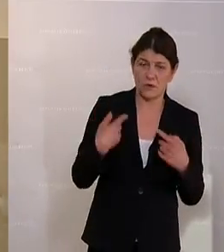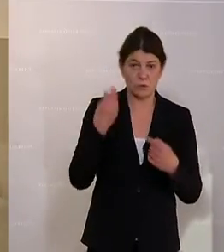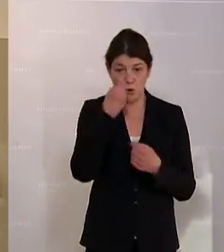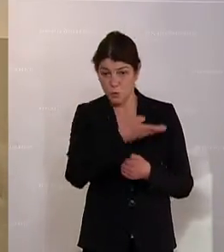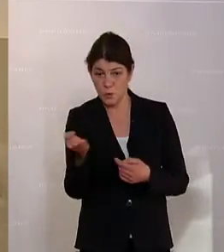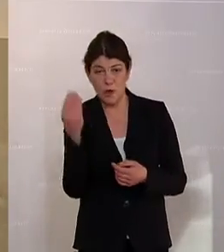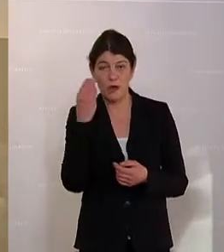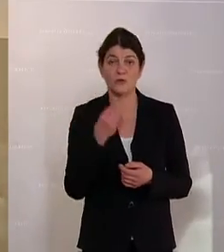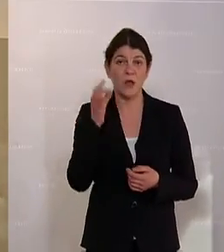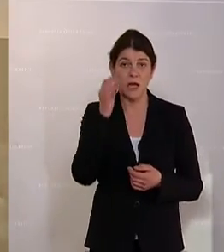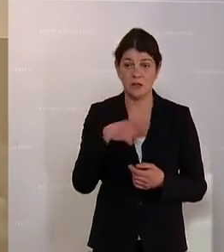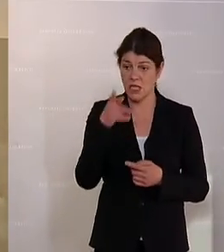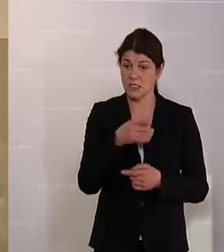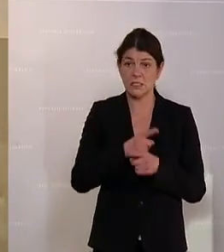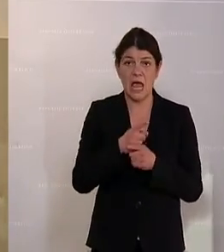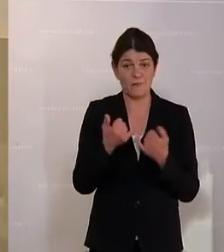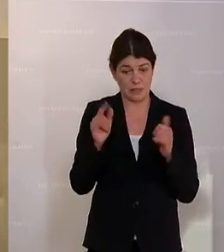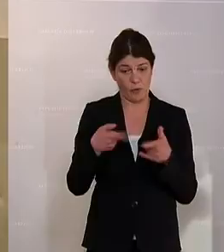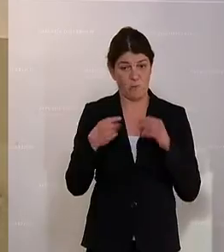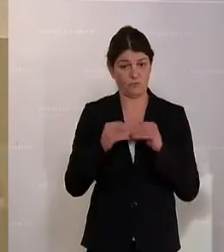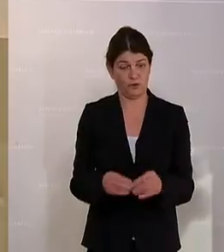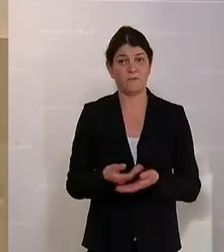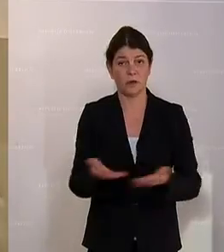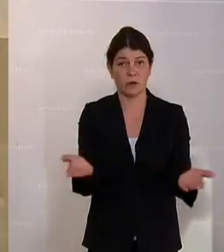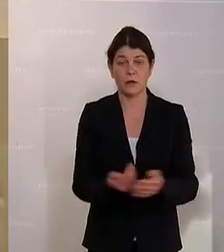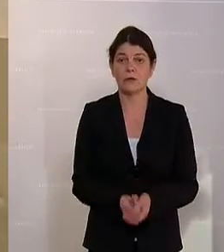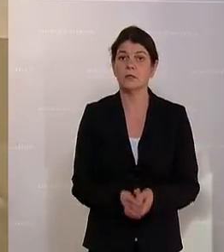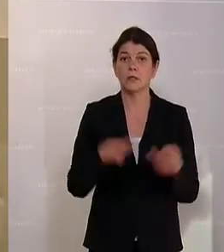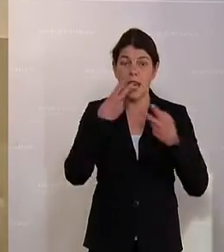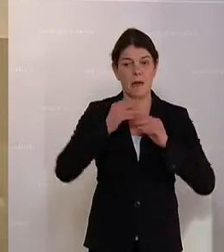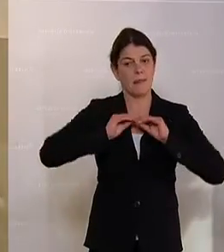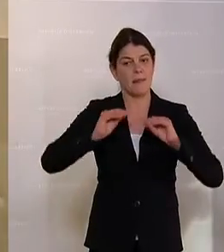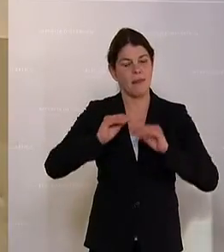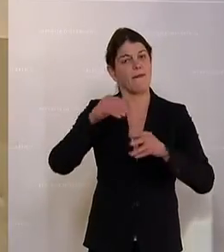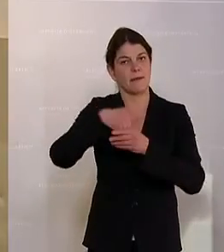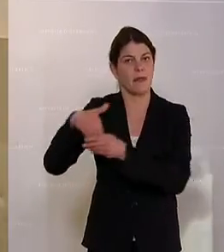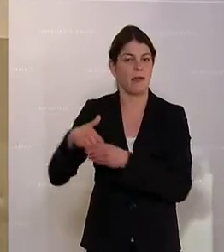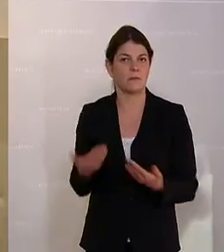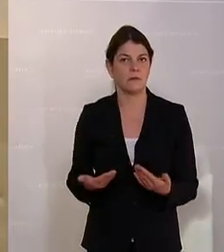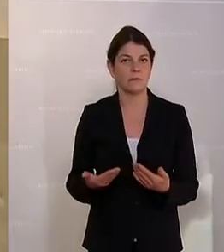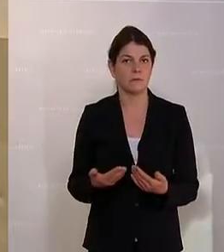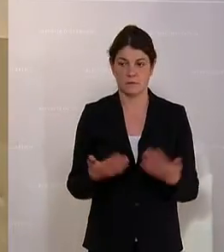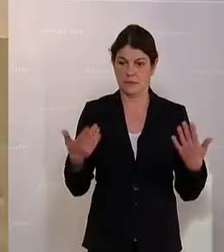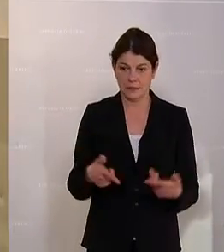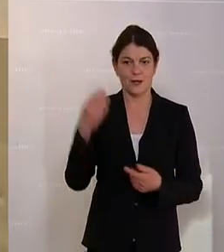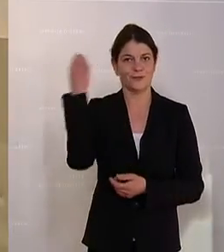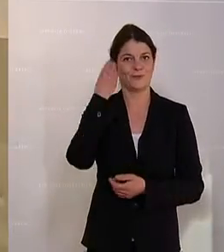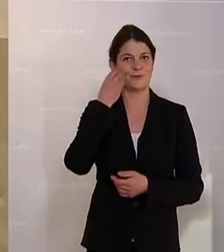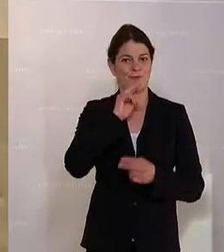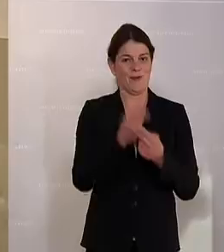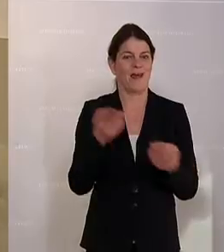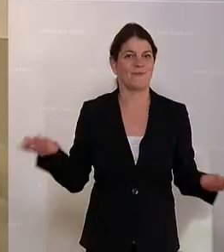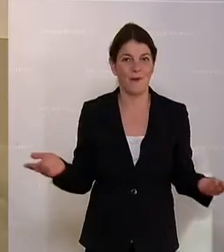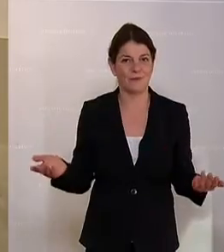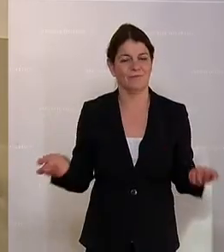und Schülerinnen die ganze Zeit beschäftigen? Natürlich mit Lehrinhalten kann ja nur die schulische Antwort